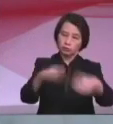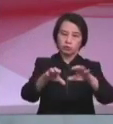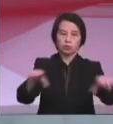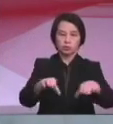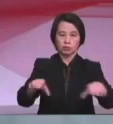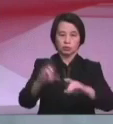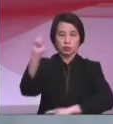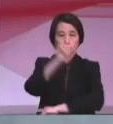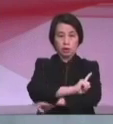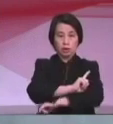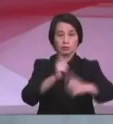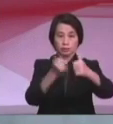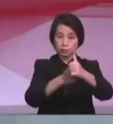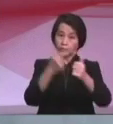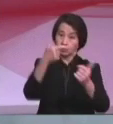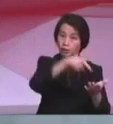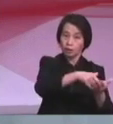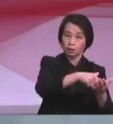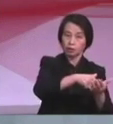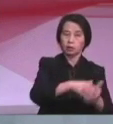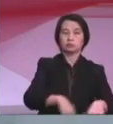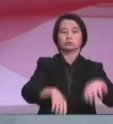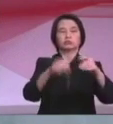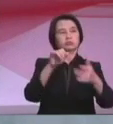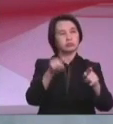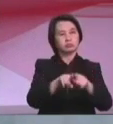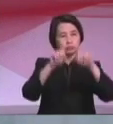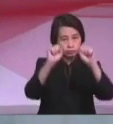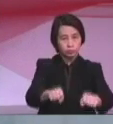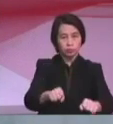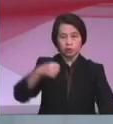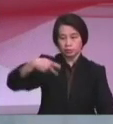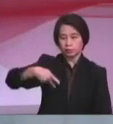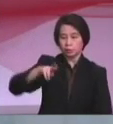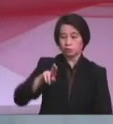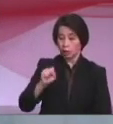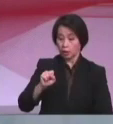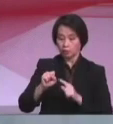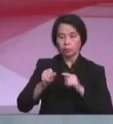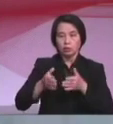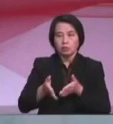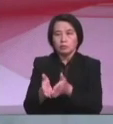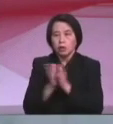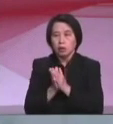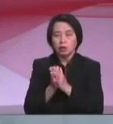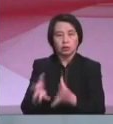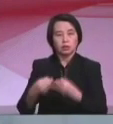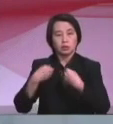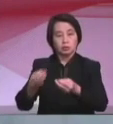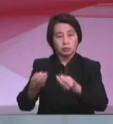laksanakan pada hari pertama lagi, iaitu membenarkan PUS yang memohon untuk